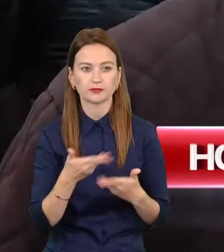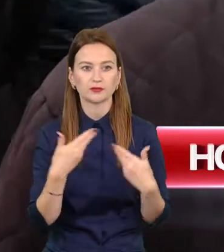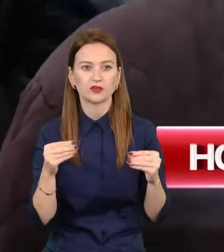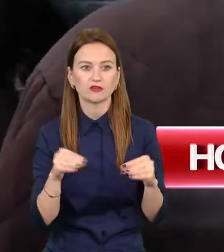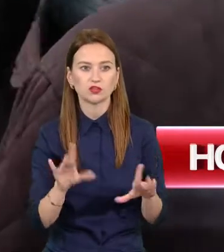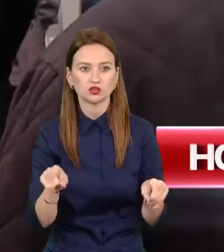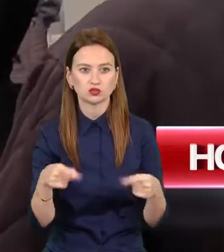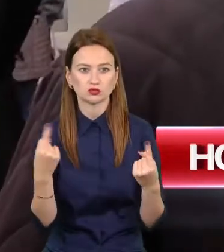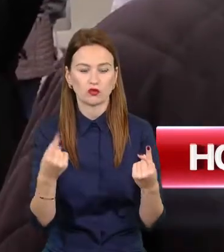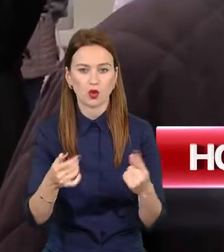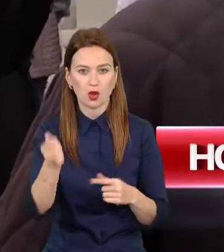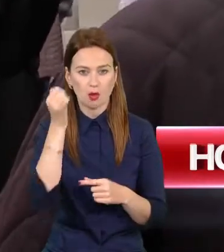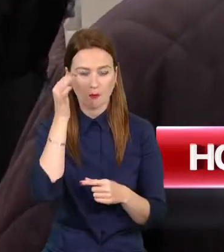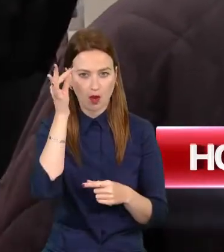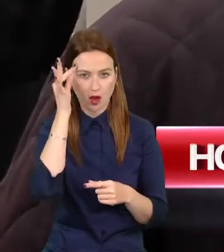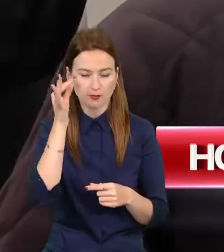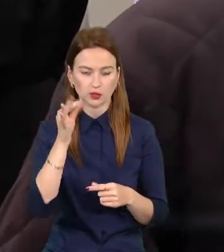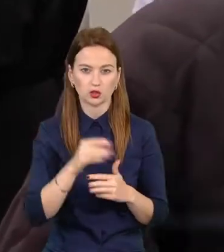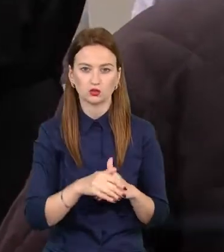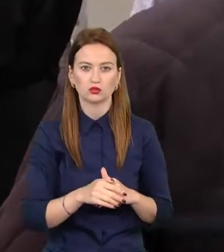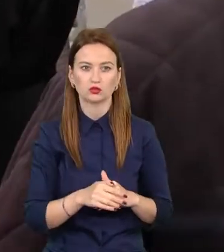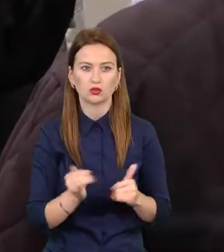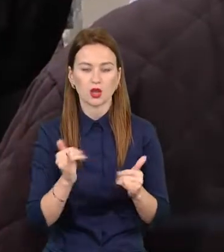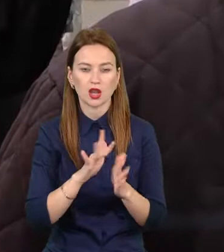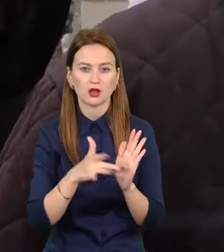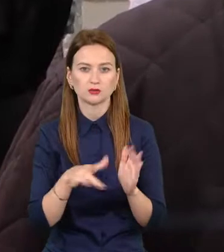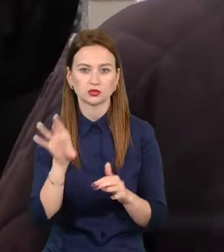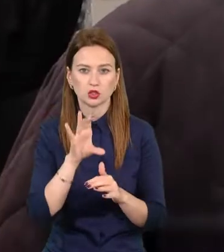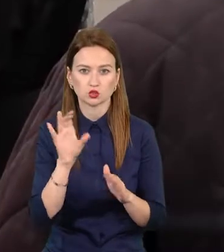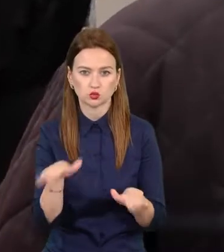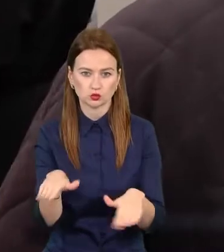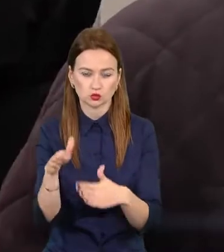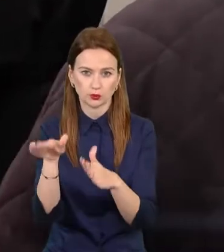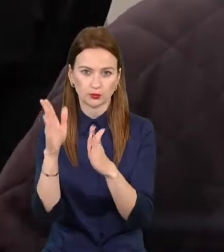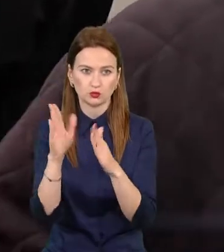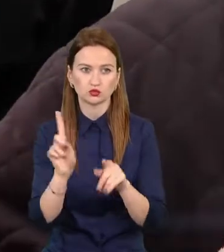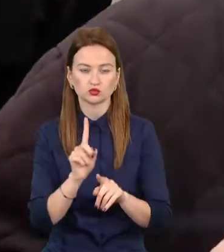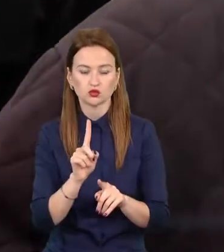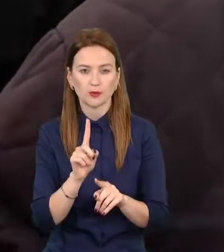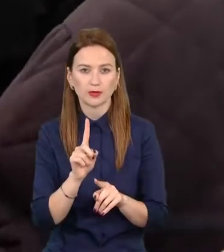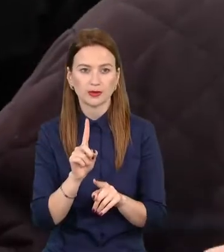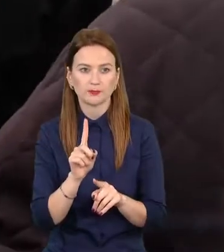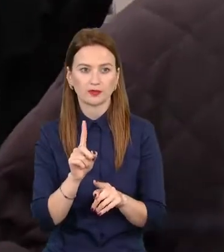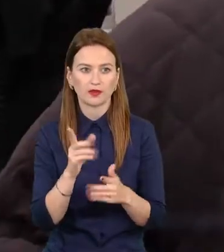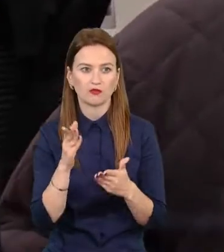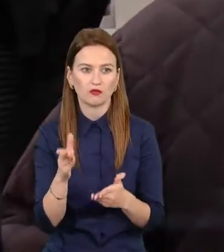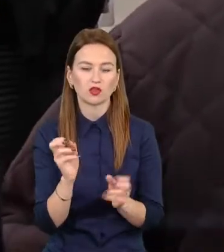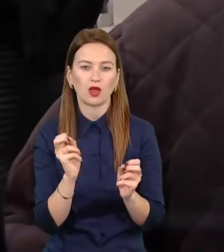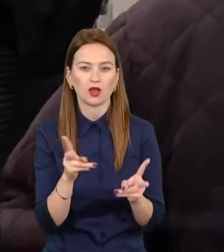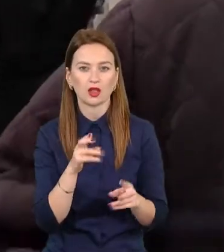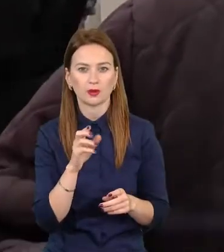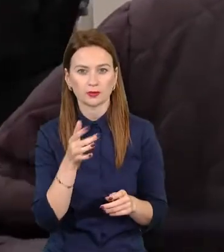таку пам'ятну для міста Сум скульптуру. За легендарними така, вона, поруками, такою